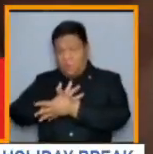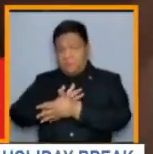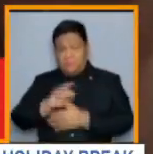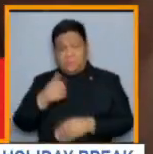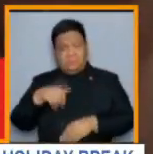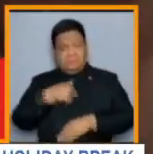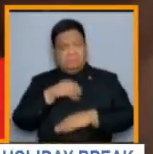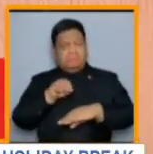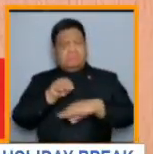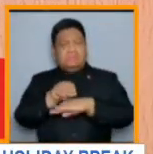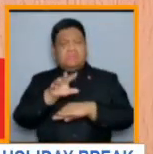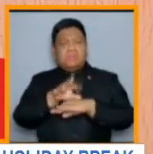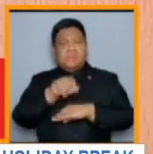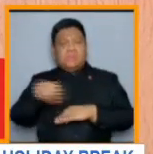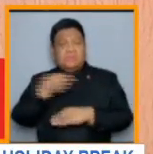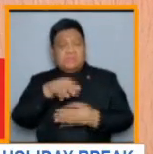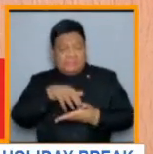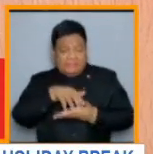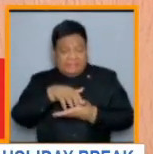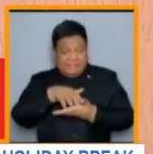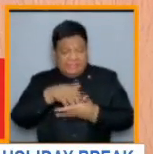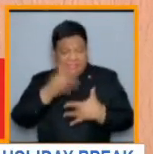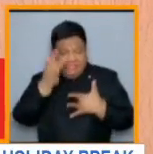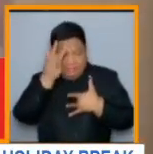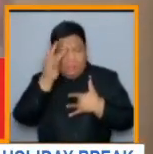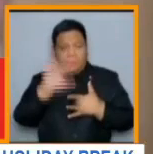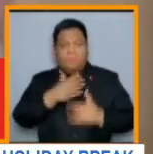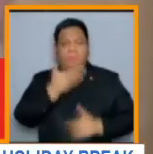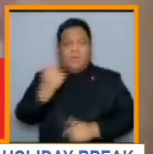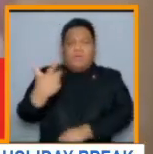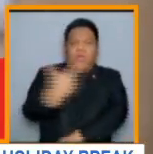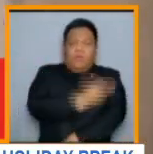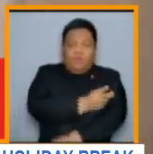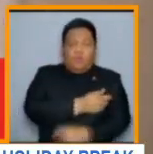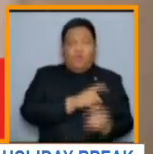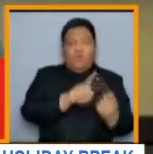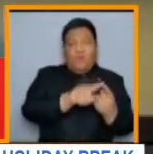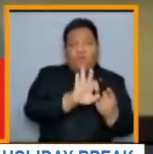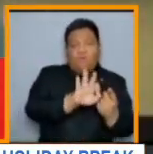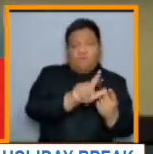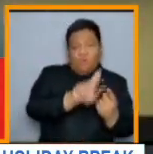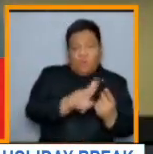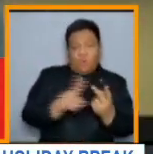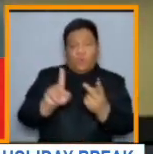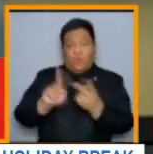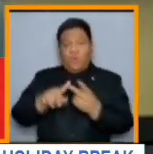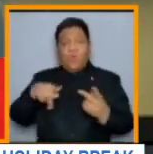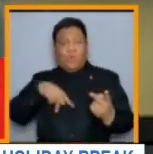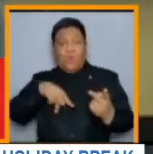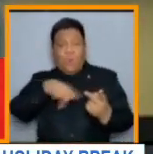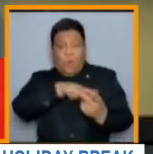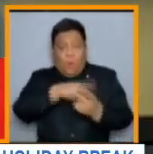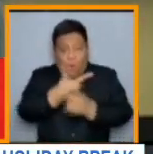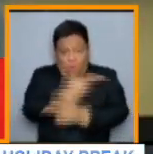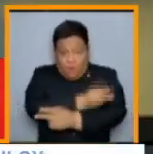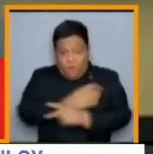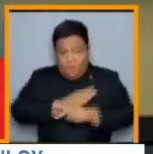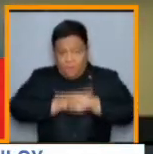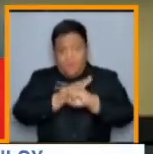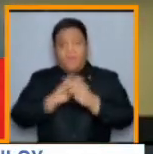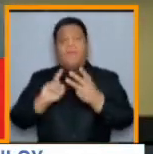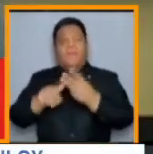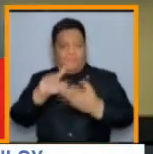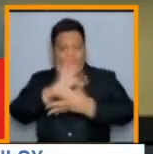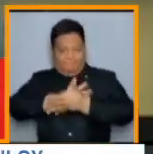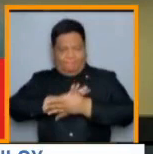to get your influenza shot, your COVID vaccine, and your pneumonia vaccine para protektado po tayo dahil mas mataas talaga